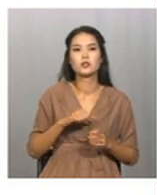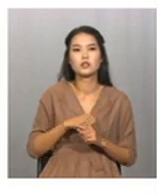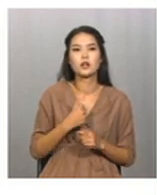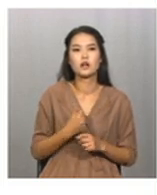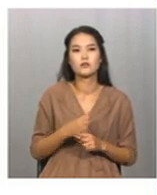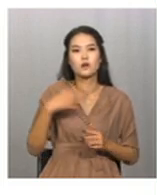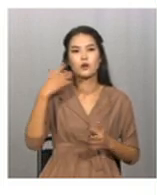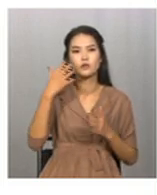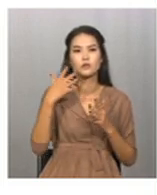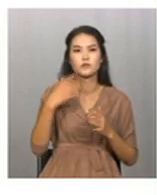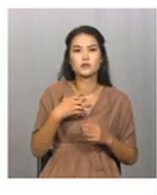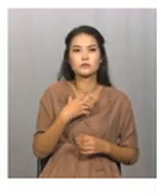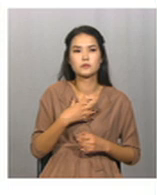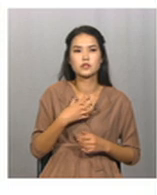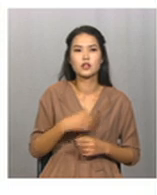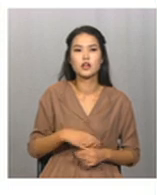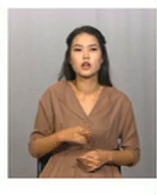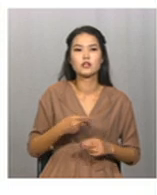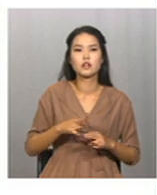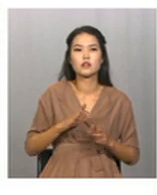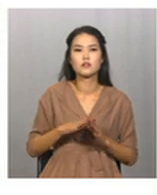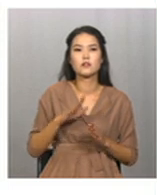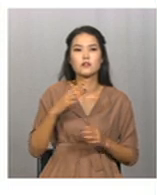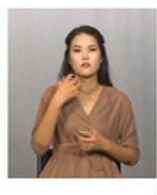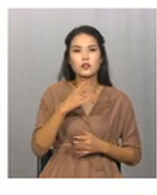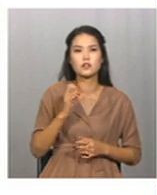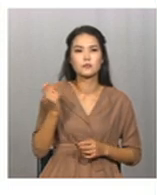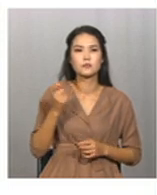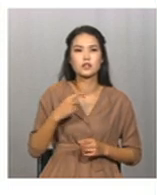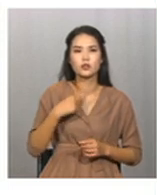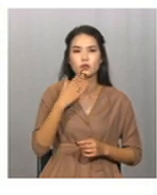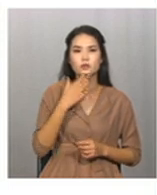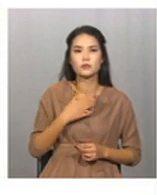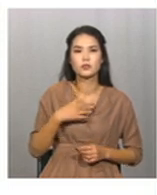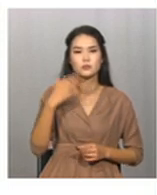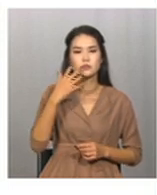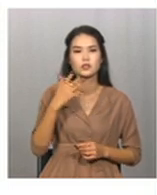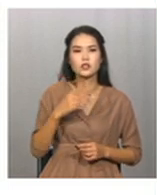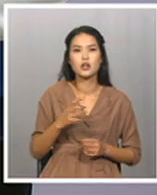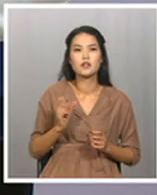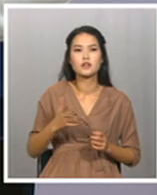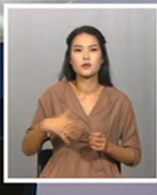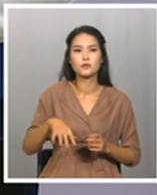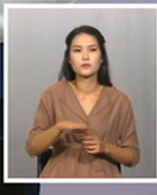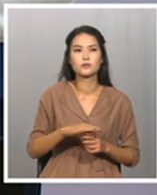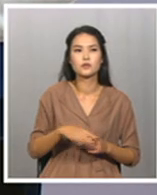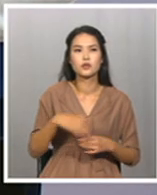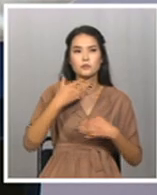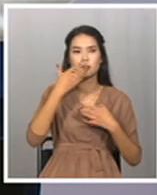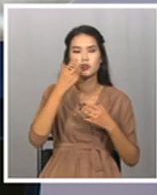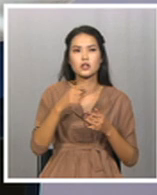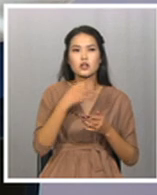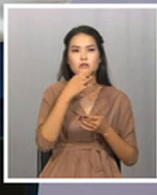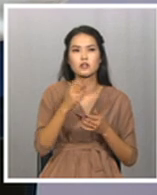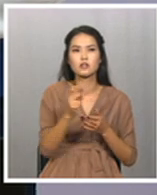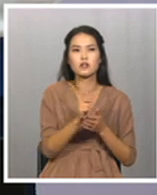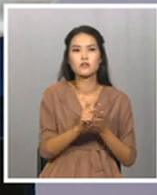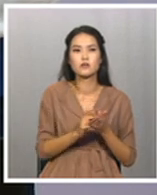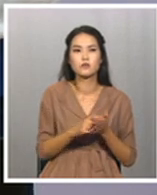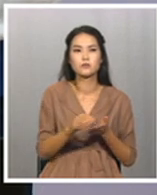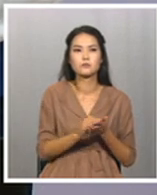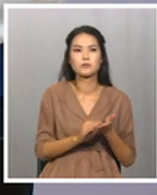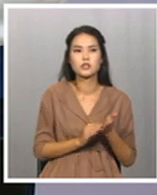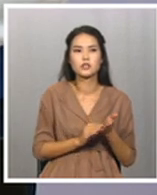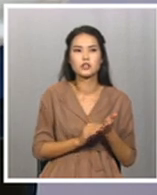главную, основную мысль. В «Войне и мире» я любил мысль народную. Прочитайте и ответьте на